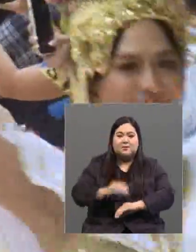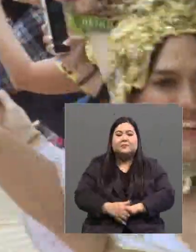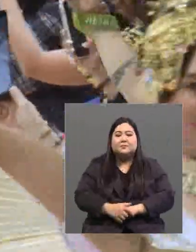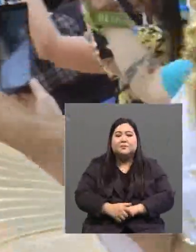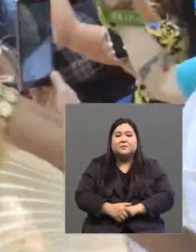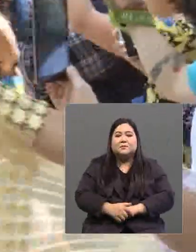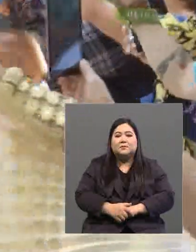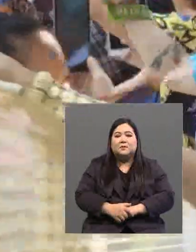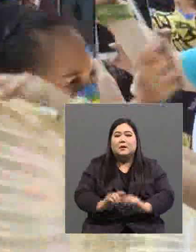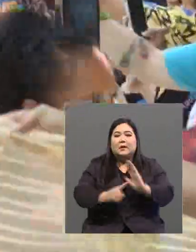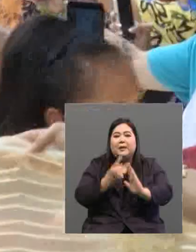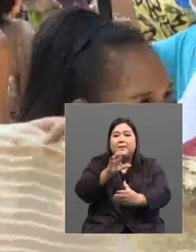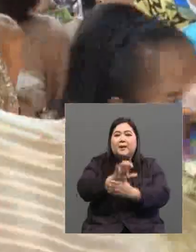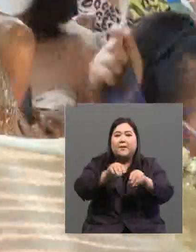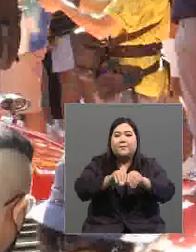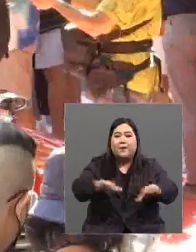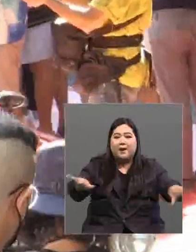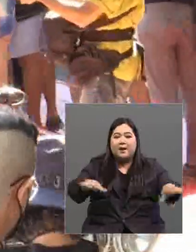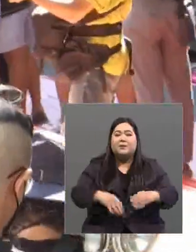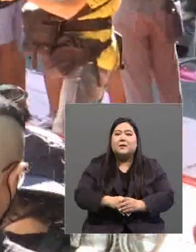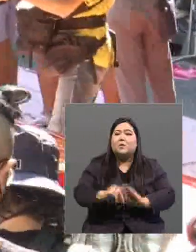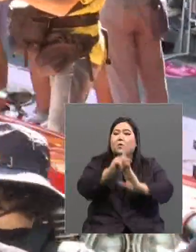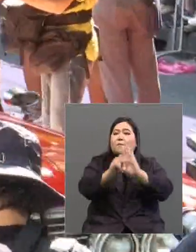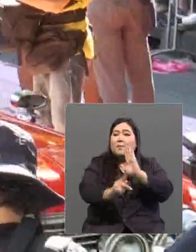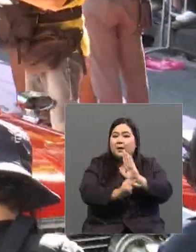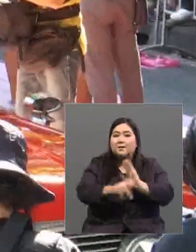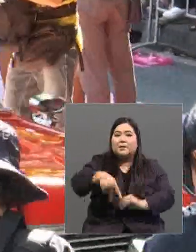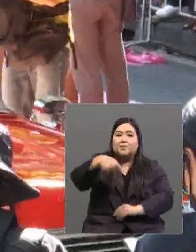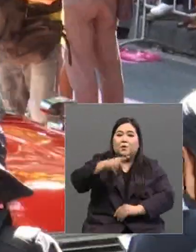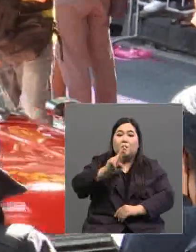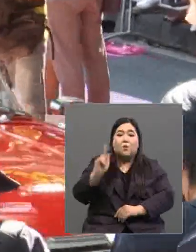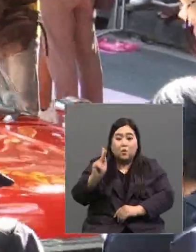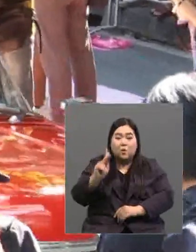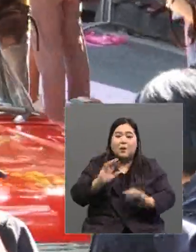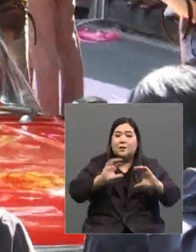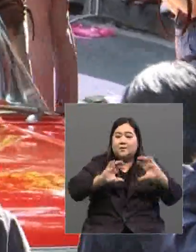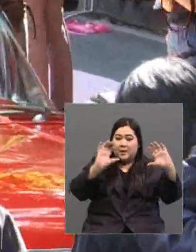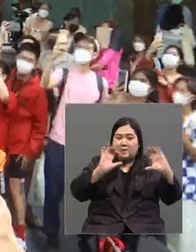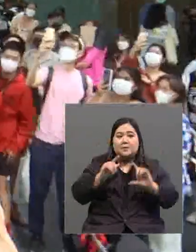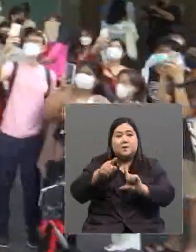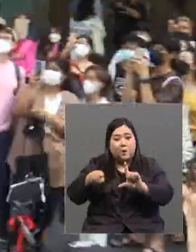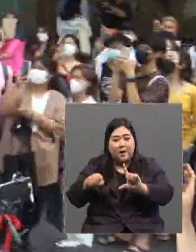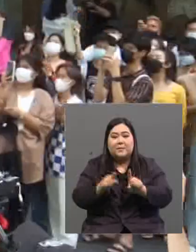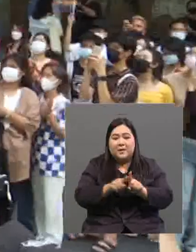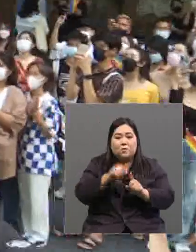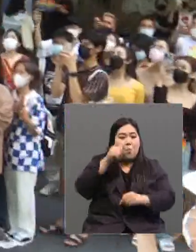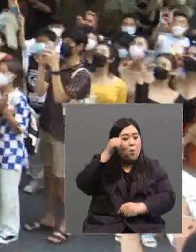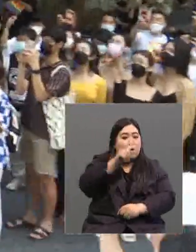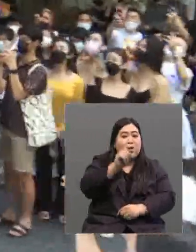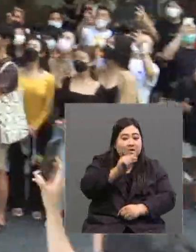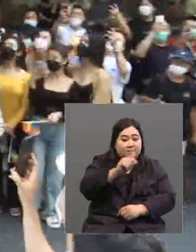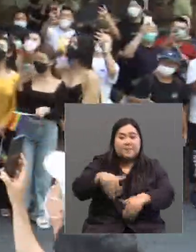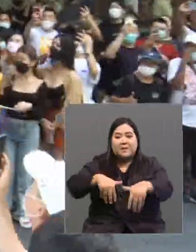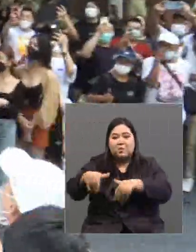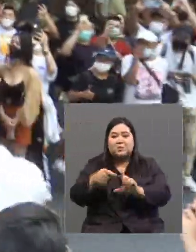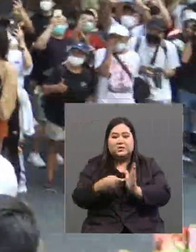ระยะเวลาการบังคับใช้หลังประกาศในราชกิจจานุเบกษาร่างของรัฐบาลและก้าวไกลเนี่ย 120วันร่างของภาคประชาชน